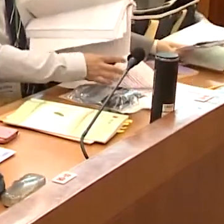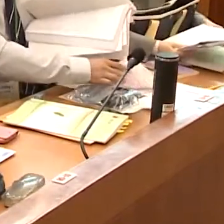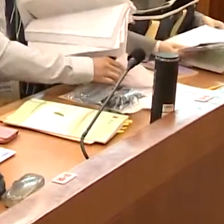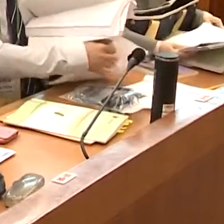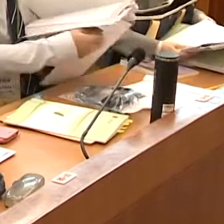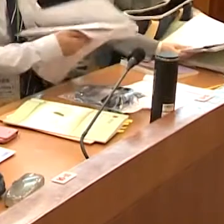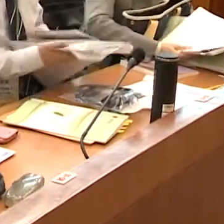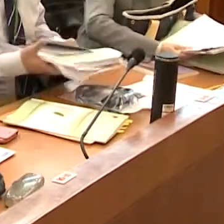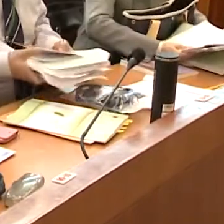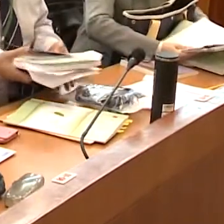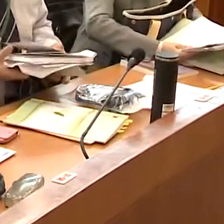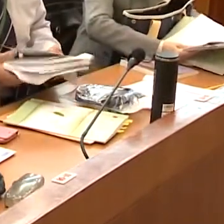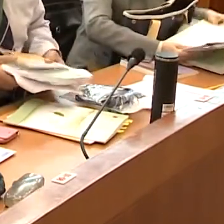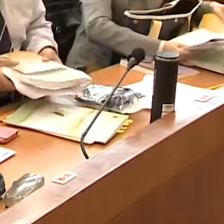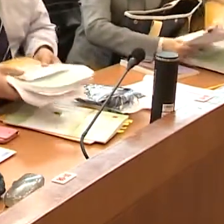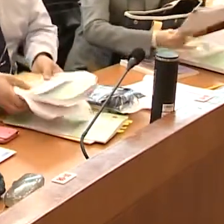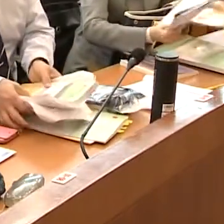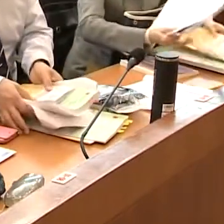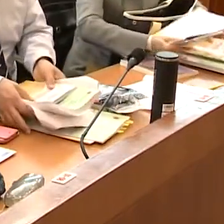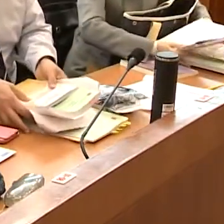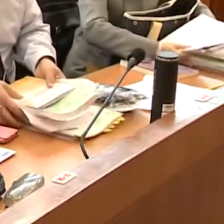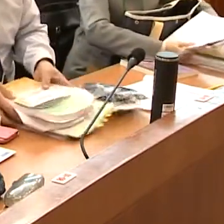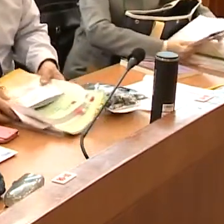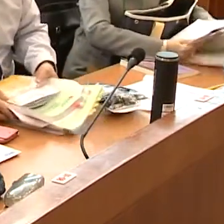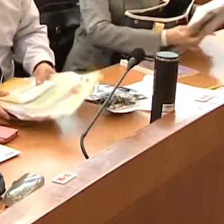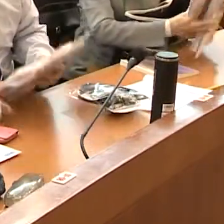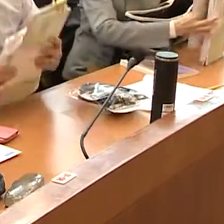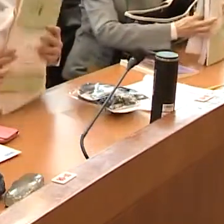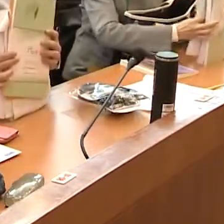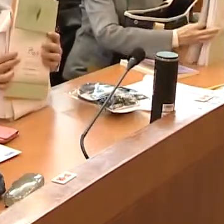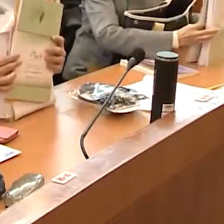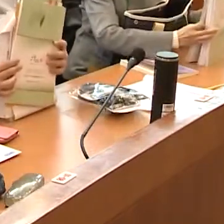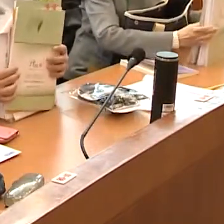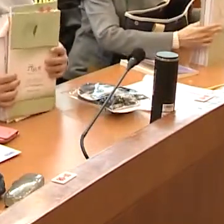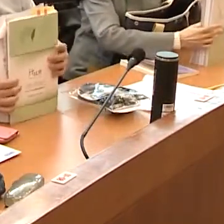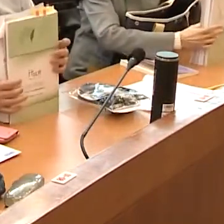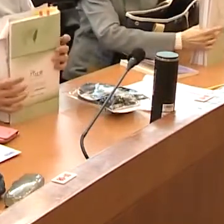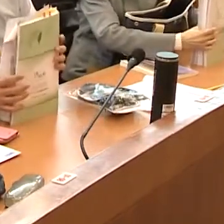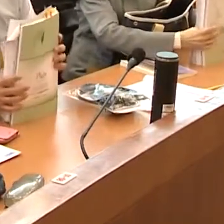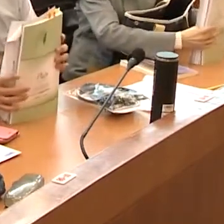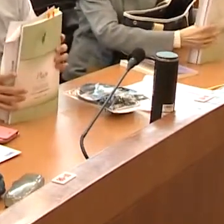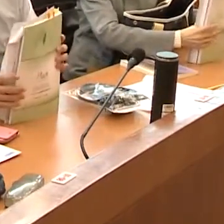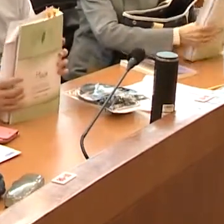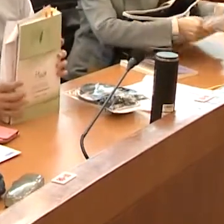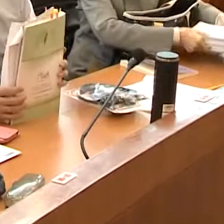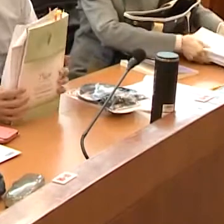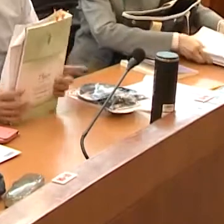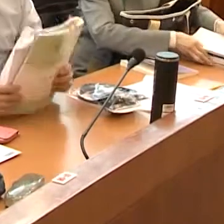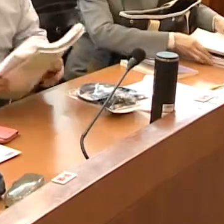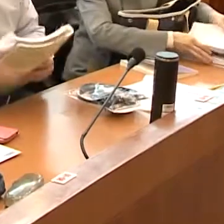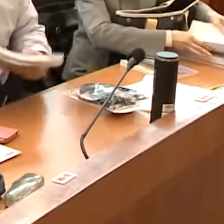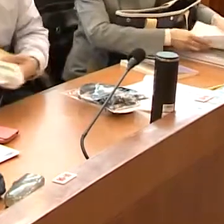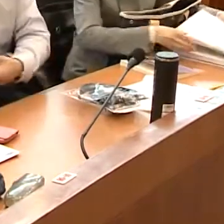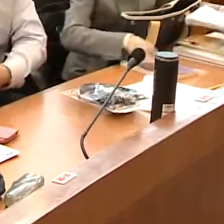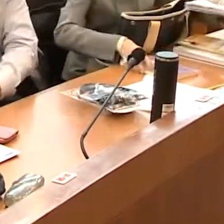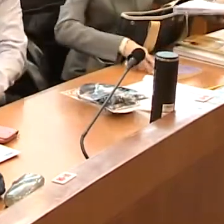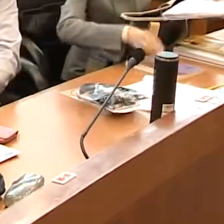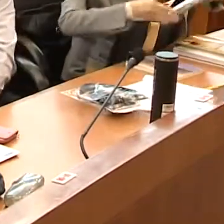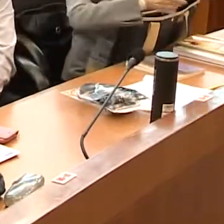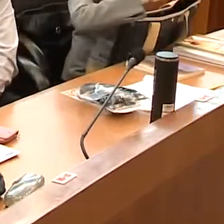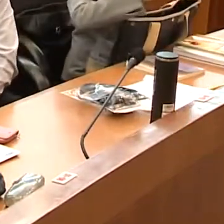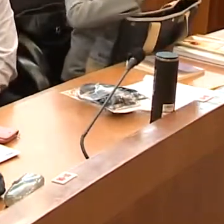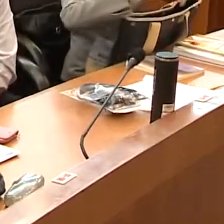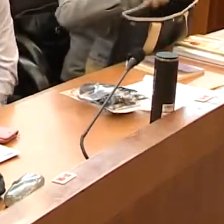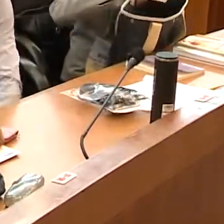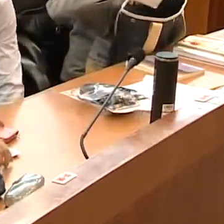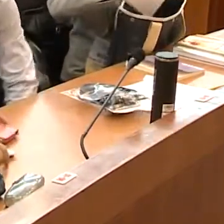会亲口师校友补充哦。那一样，儿少这个最佳利益全面的指导方针哦，民法105之